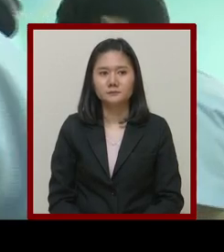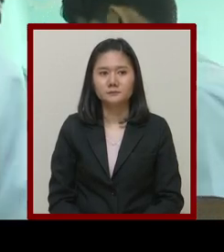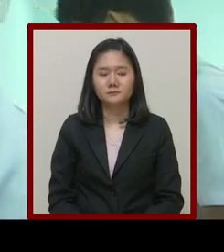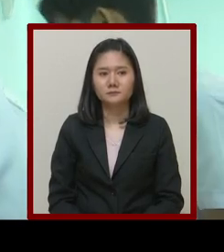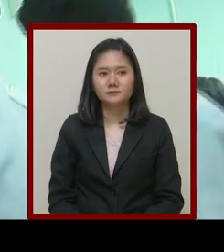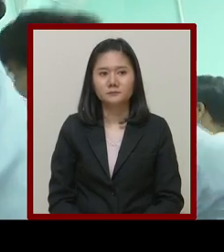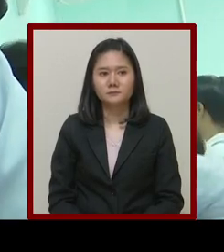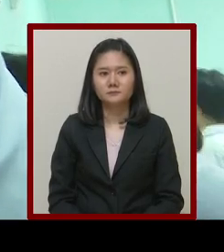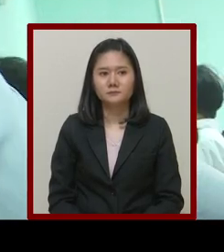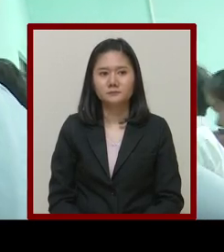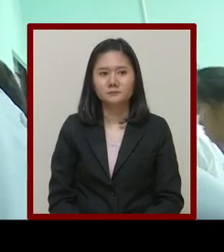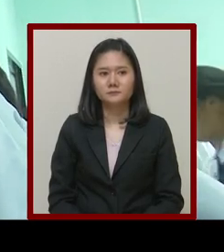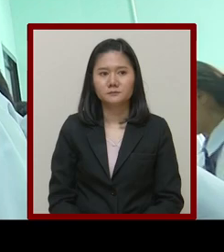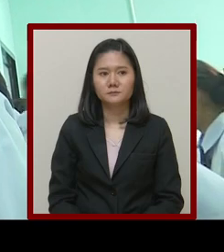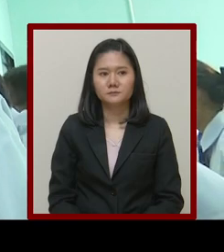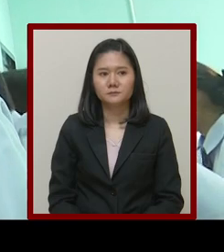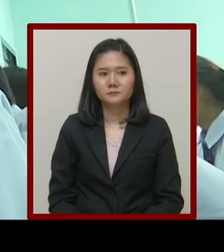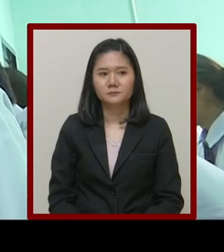เปิดการสอน